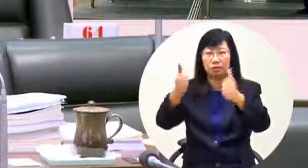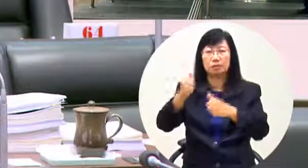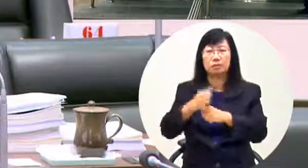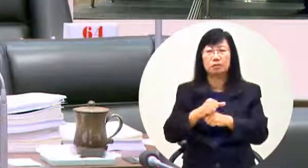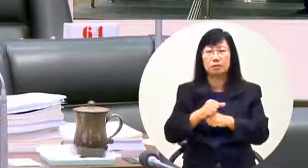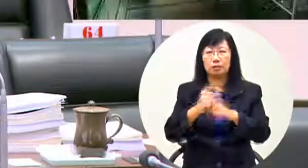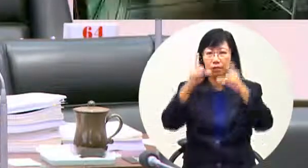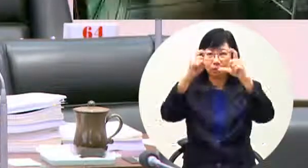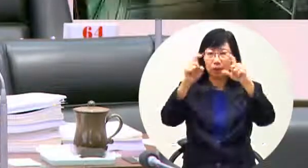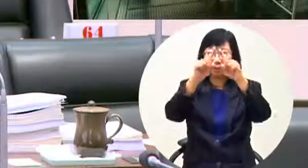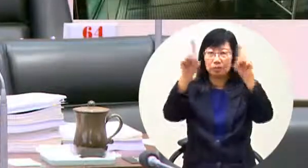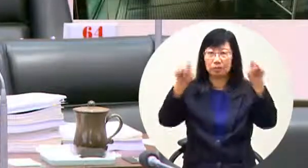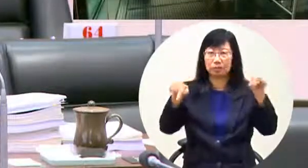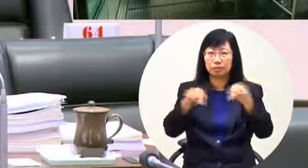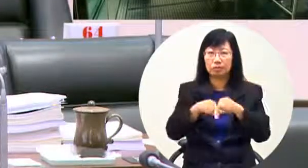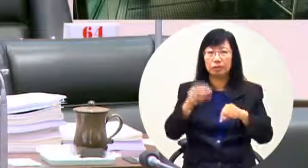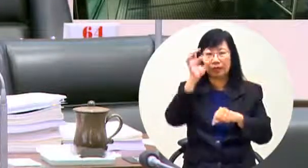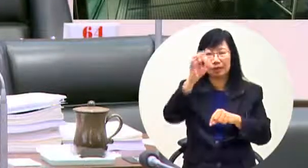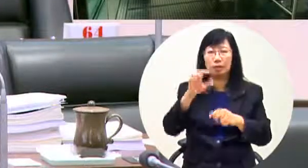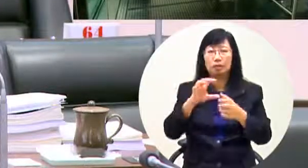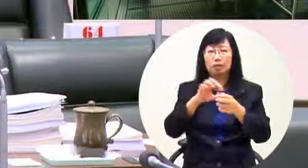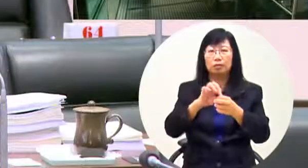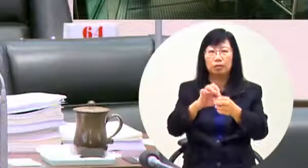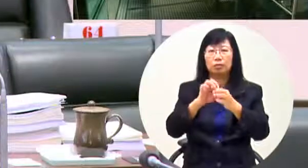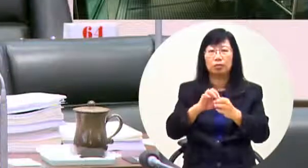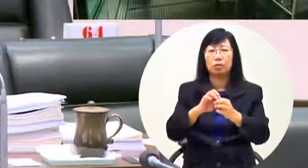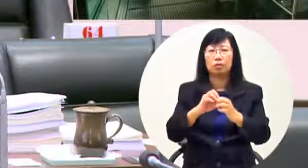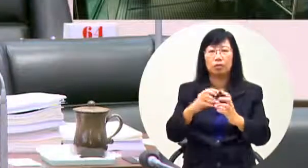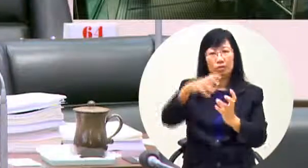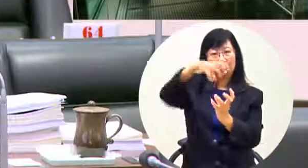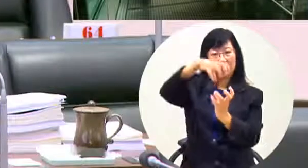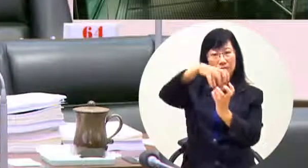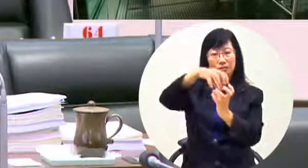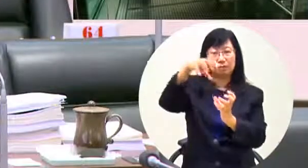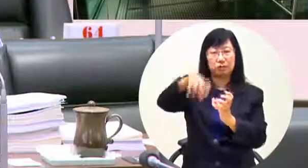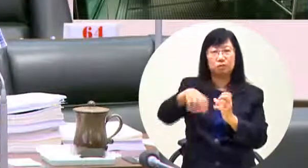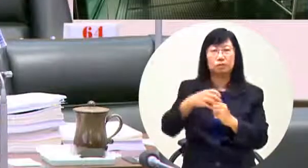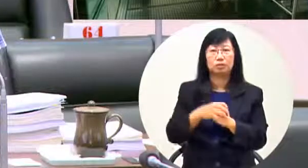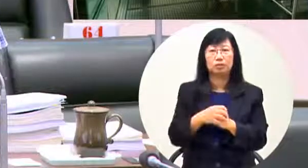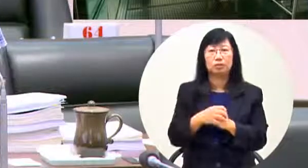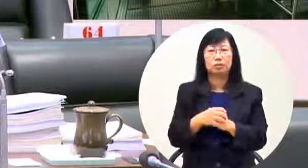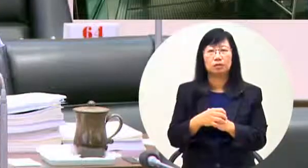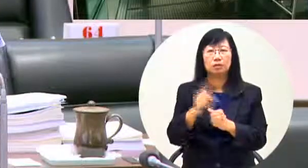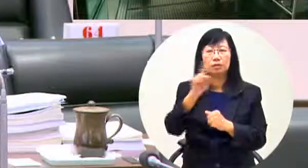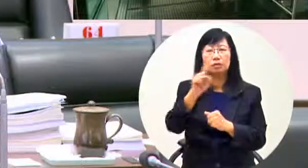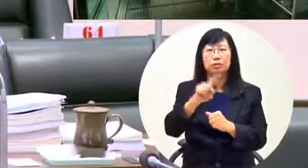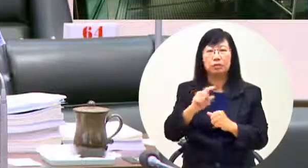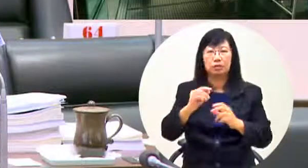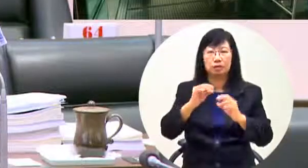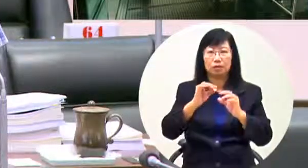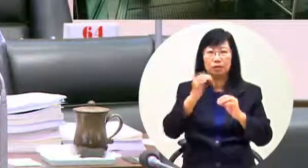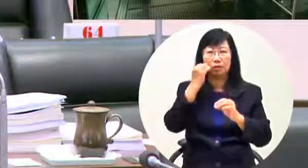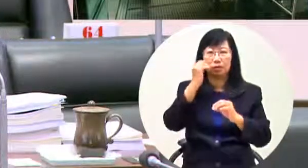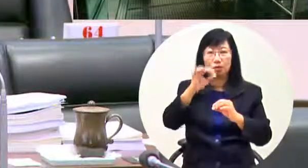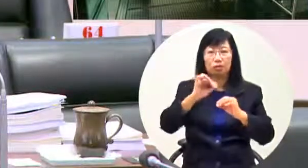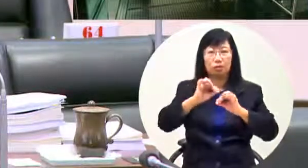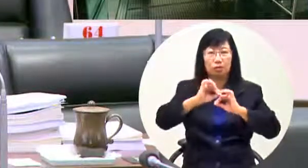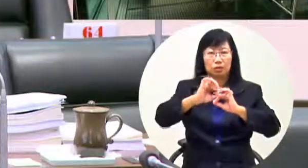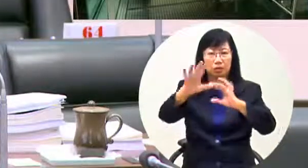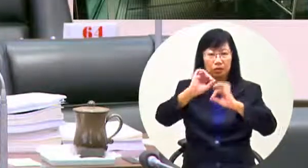站一号，这个电梯只有上来，下去的都要走楼